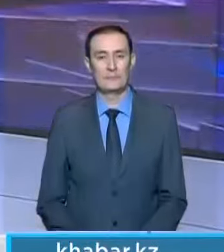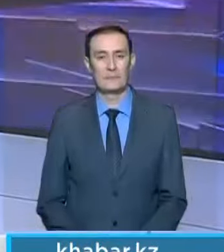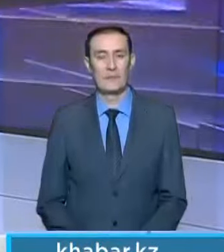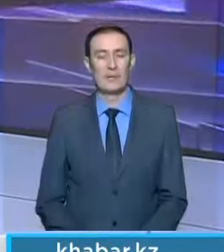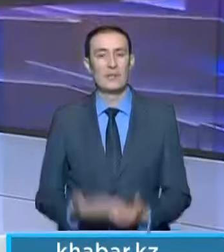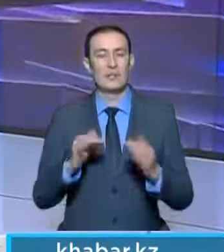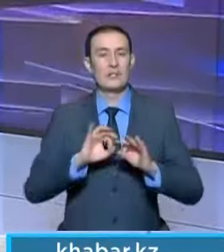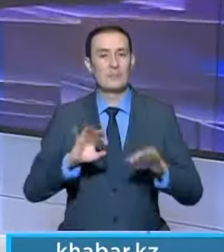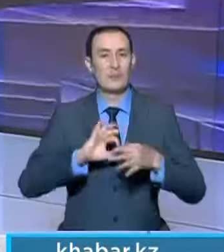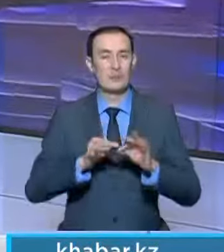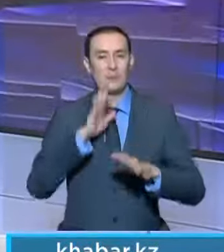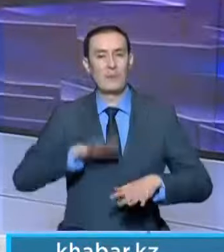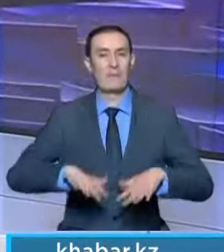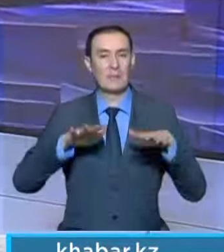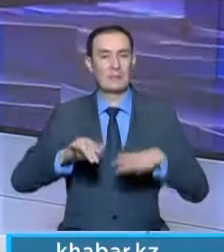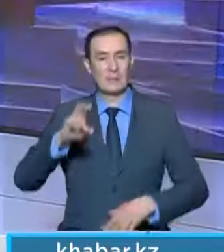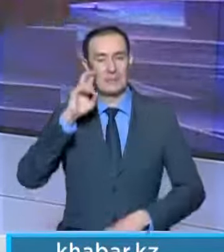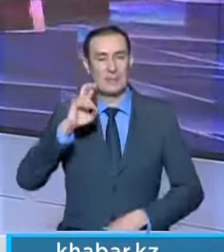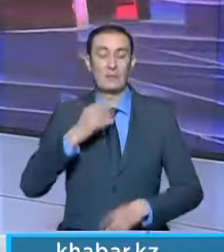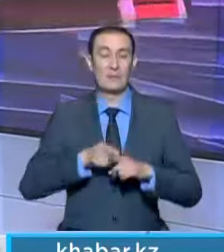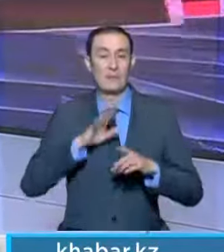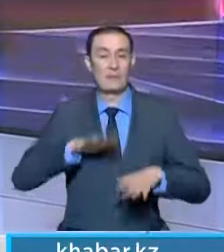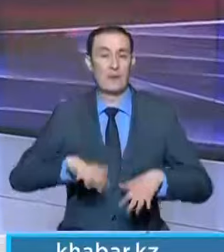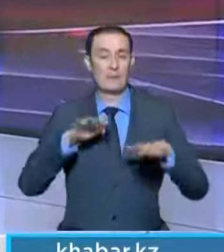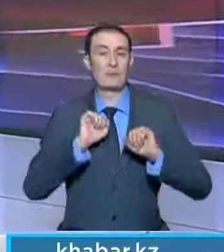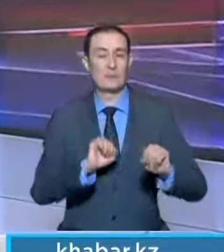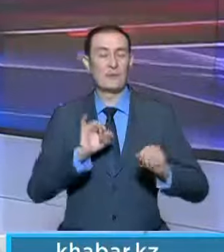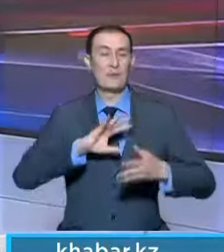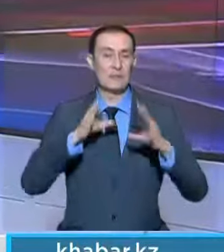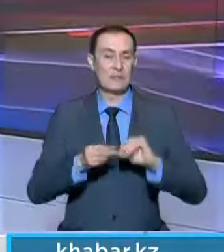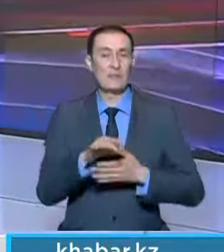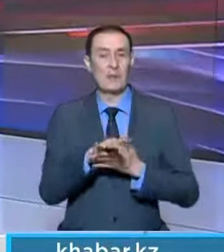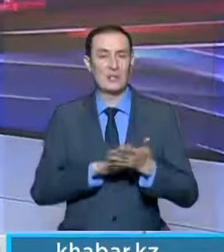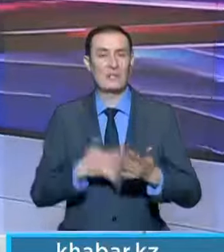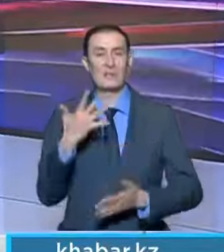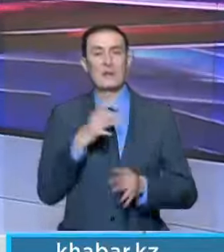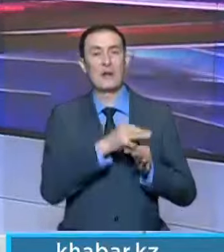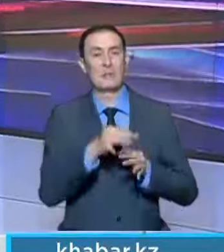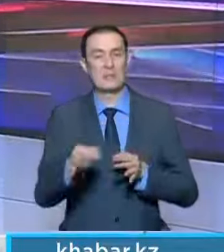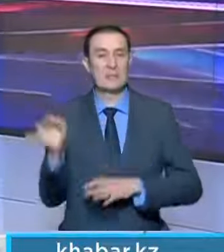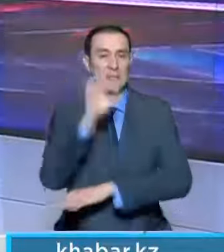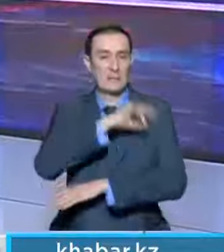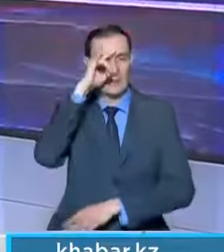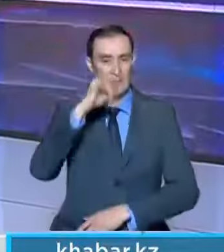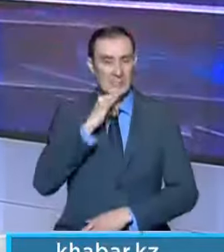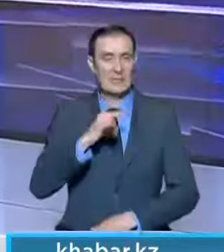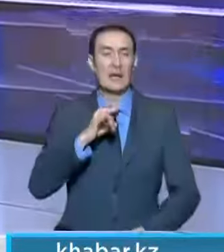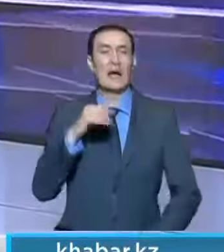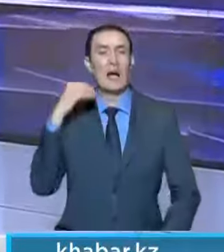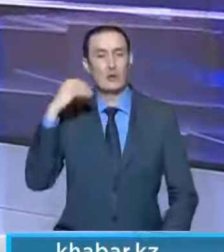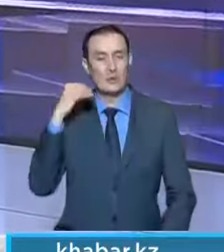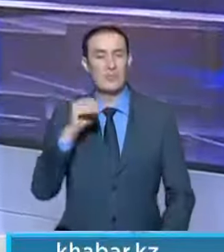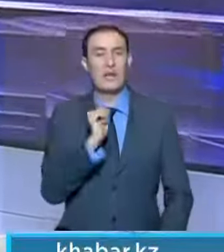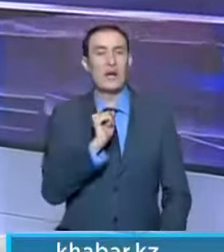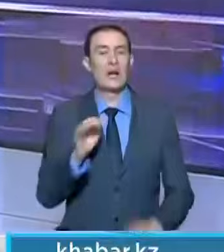И начнем с ситуации с паводками в стране. Борьба с большой водой и ее последствиями продолжается в 5 регионах – Западно-Казахстанской,